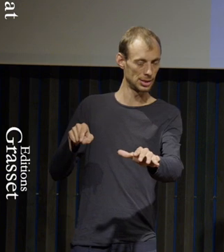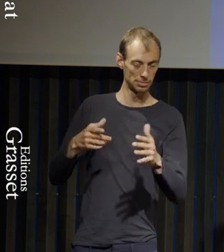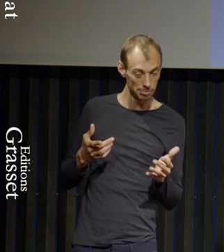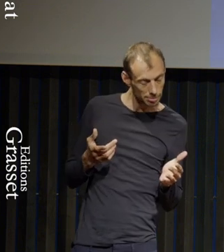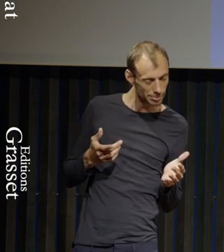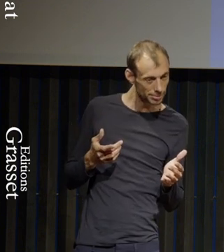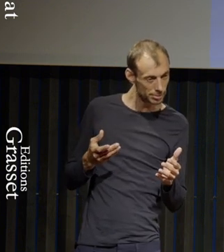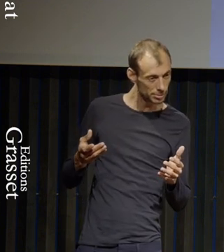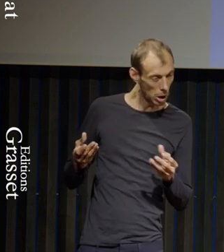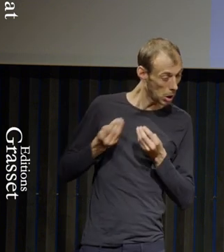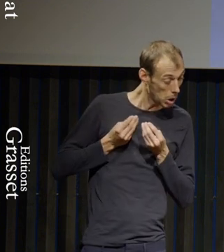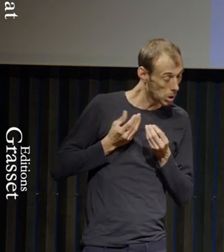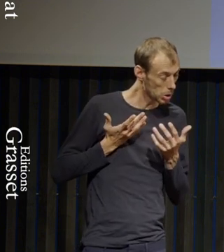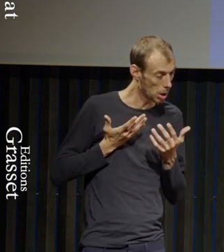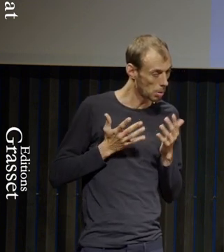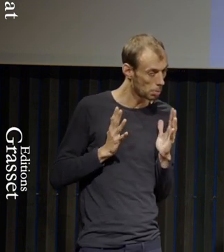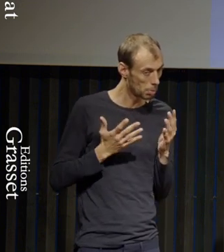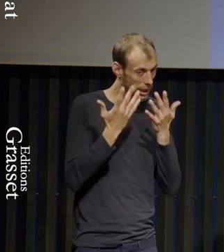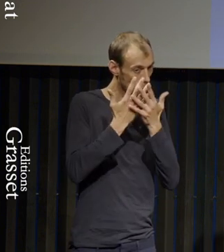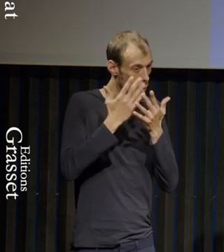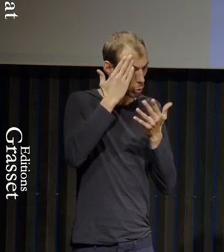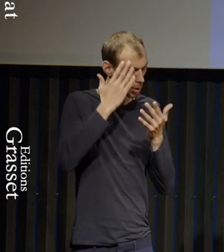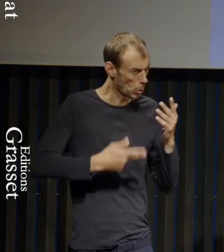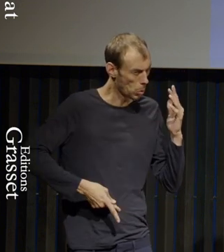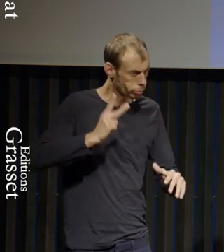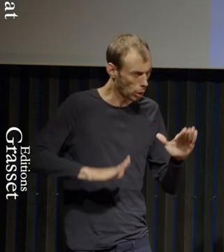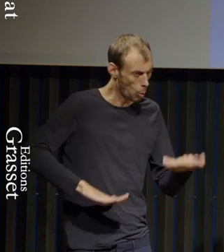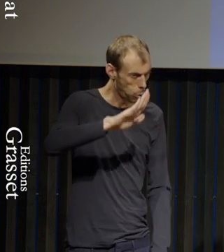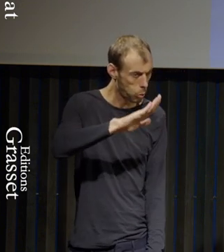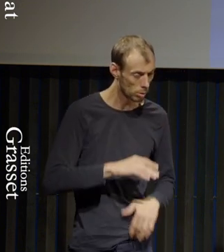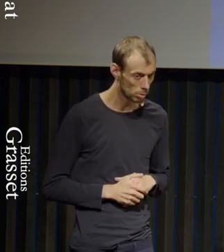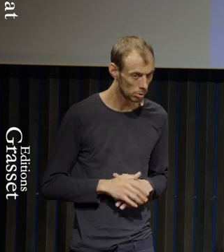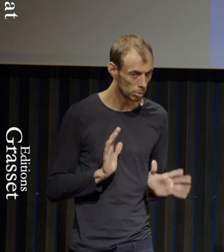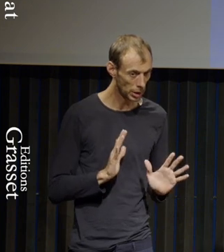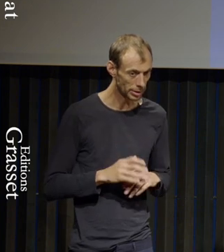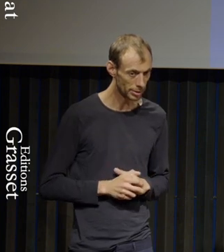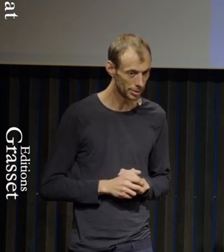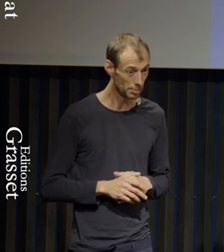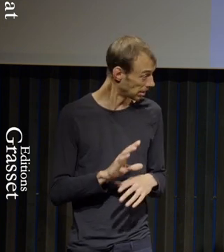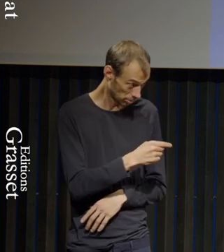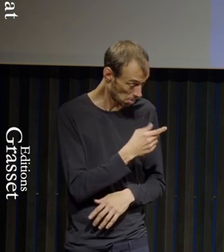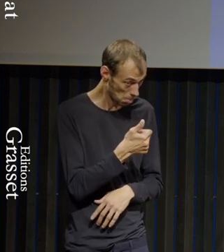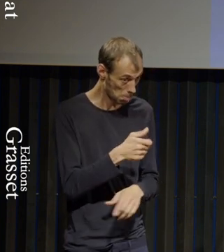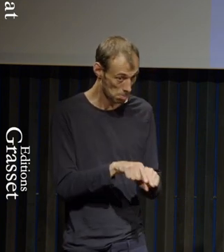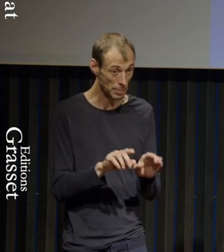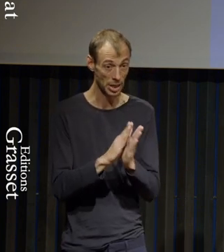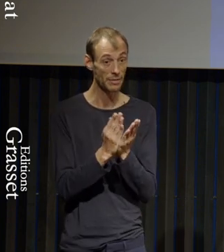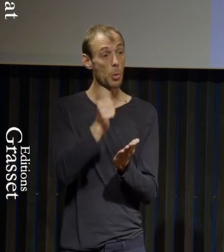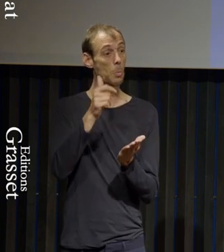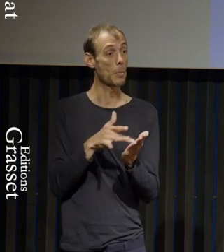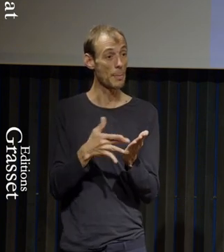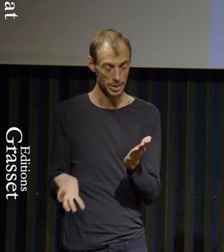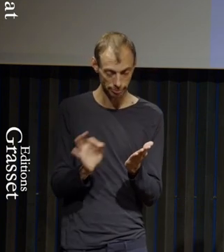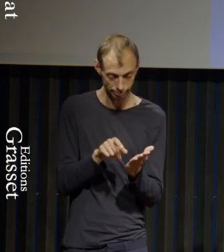comme vous le faites en première page, votre première ligne est un doute. Vous posez cette question en disant « j'ai un doute ». Et quand on a terminé votre